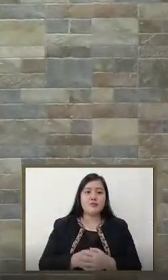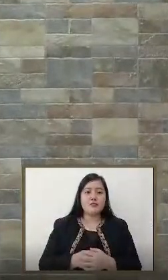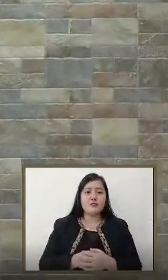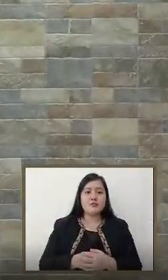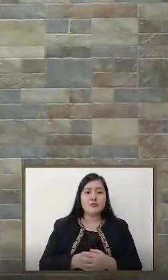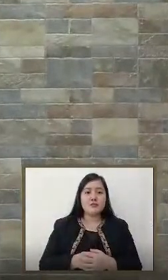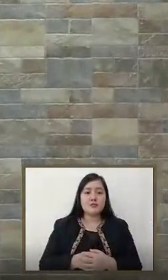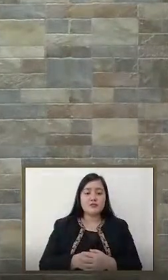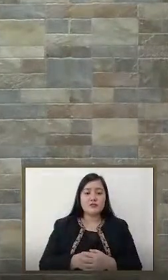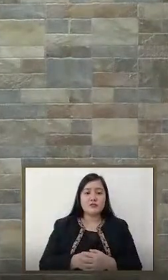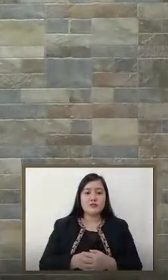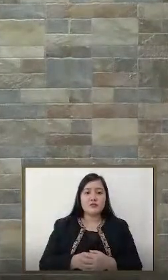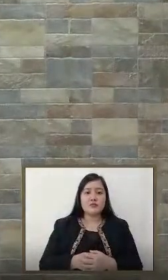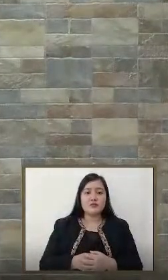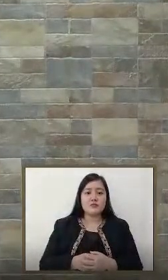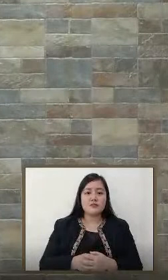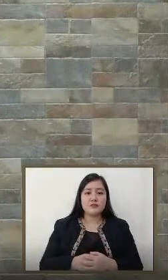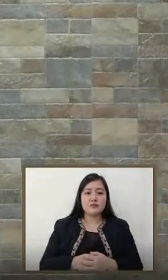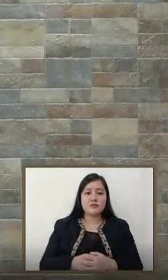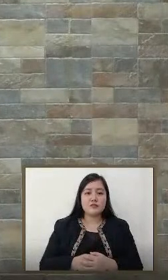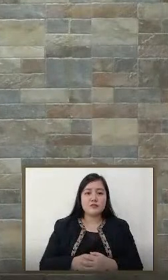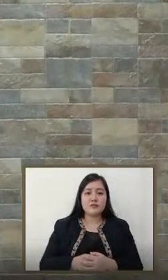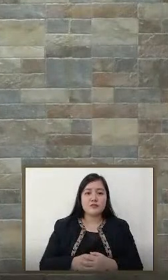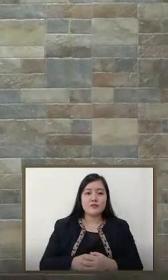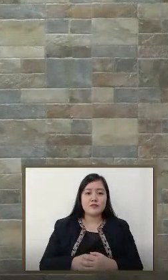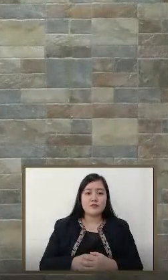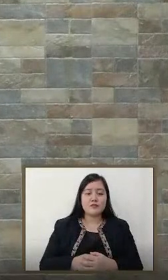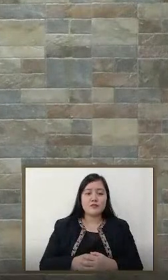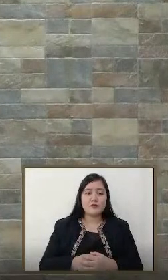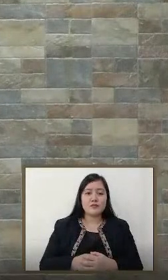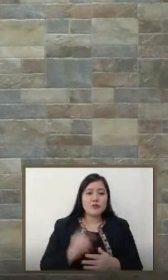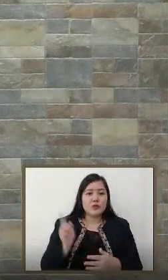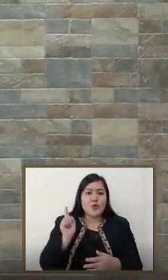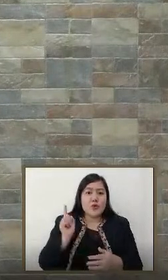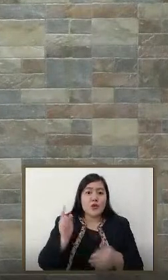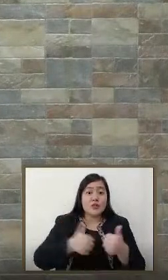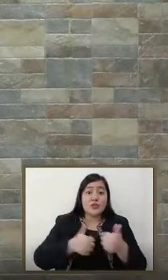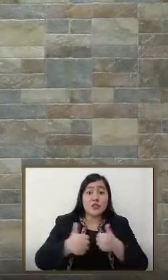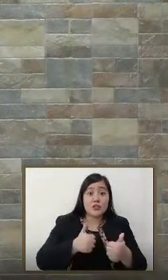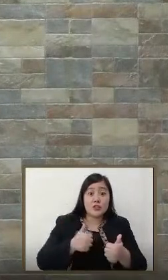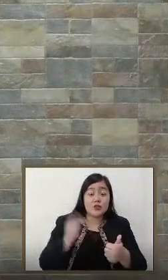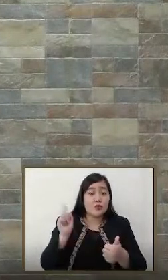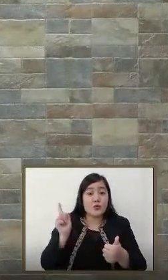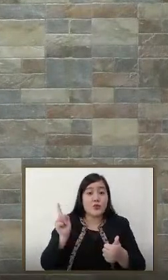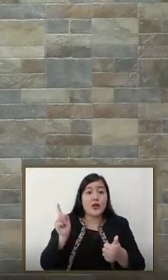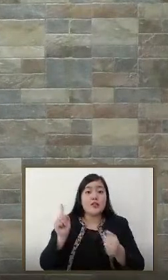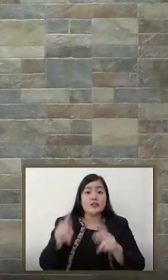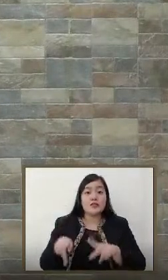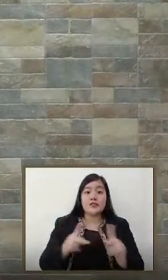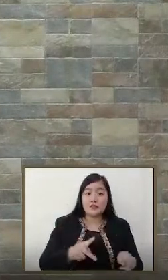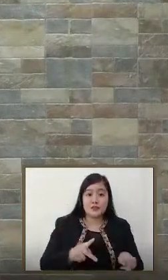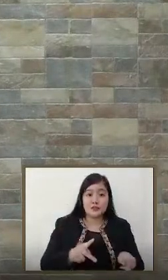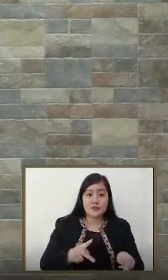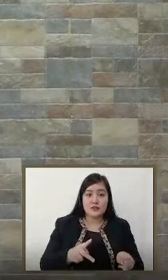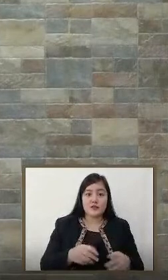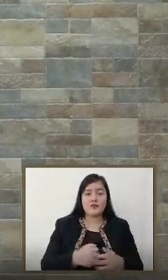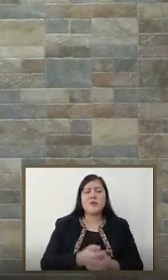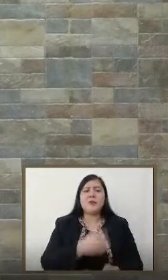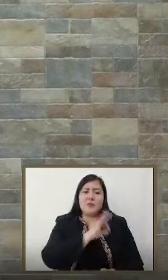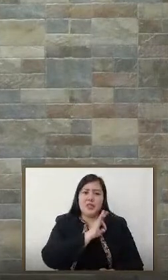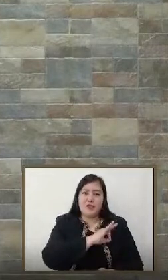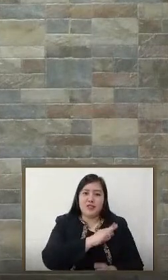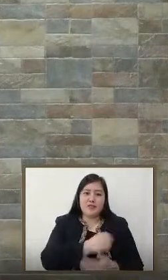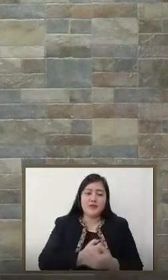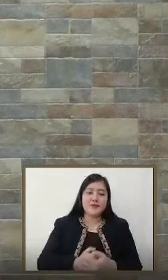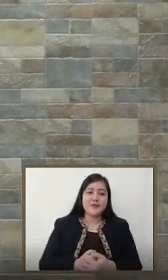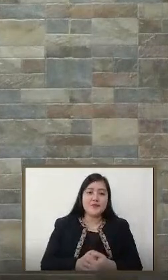Wow. What a challenge. What a preparation. Ha? Huh? Yan ang kagandahan eh.